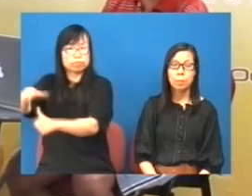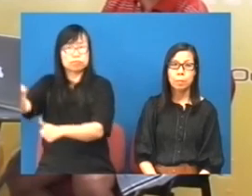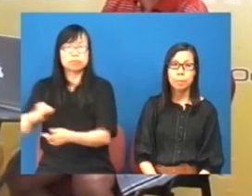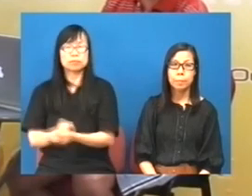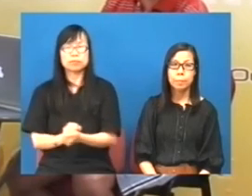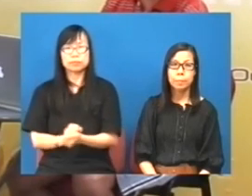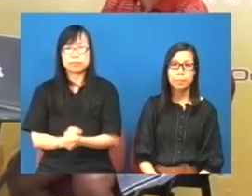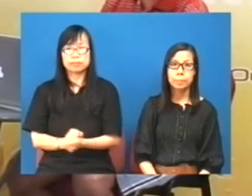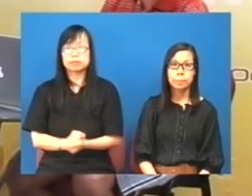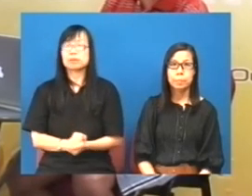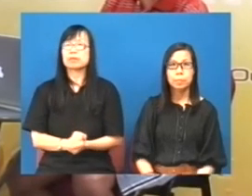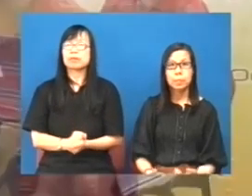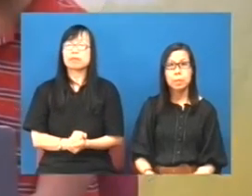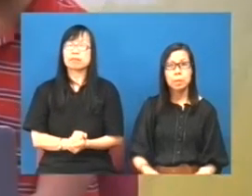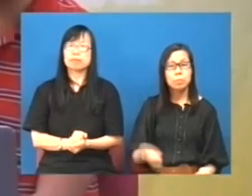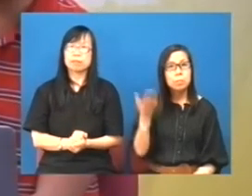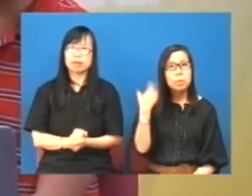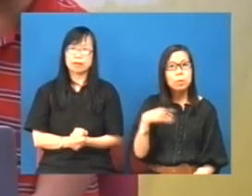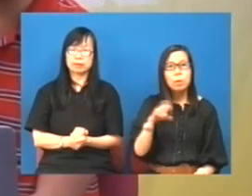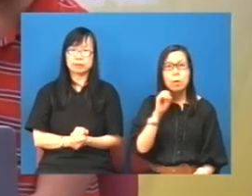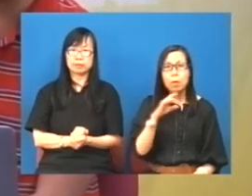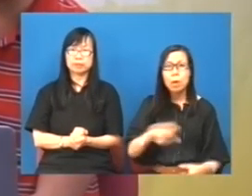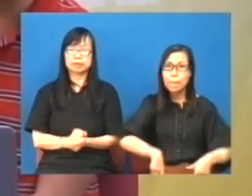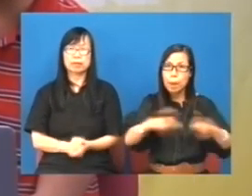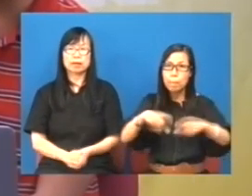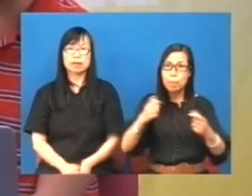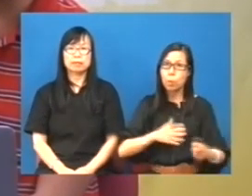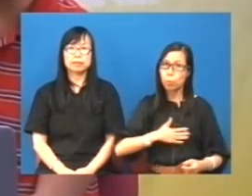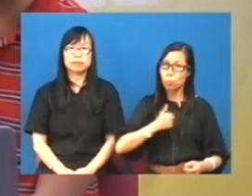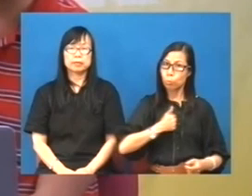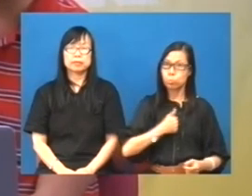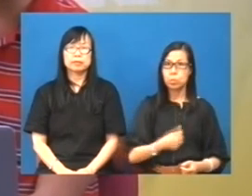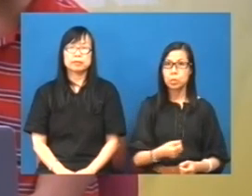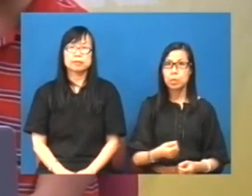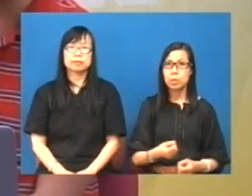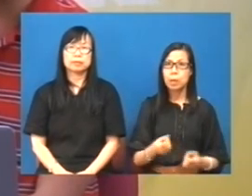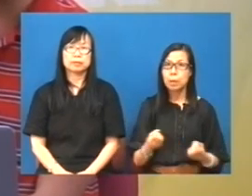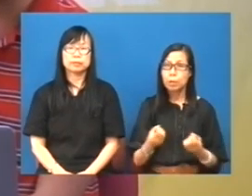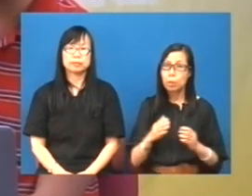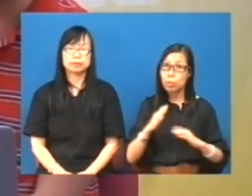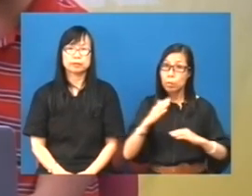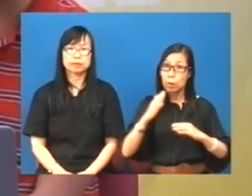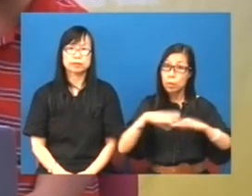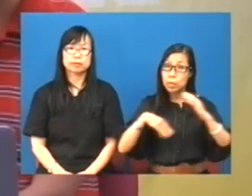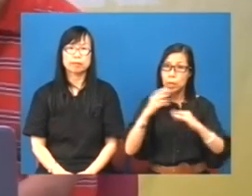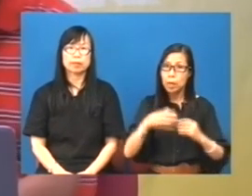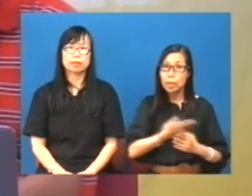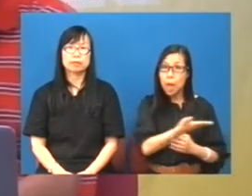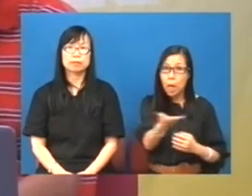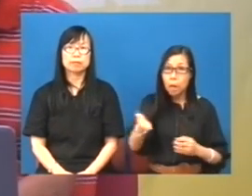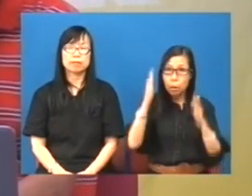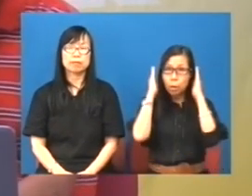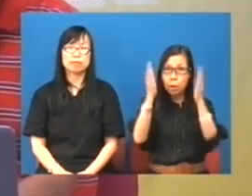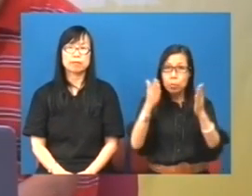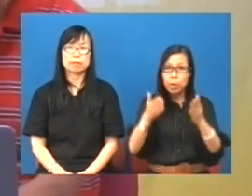很簡單的道理剛才提過林老師事件如果大家都留意到其實林老師的